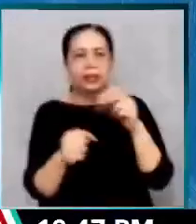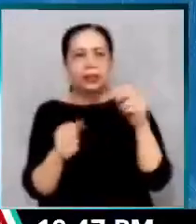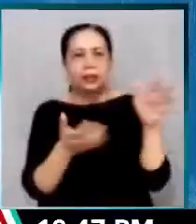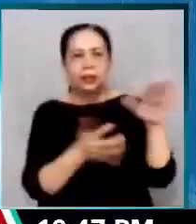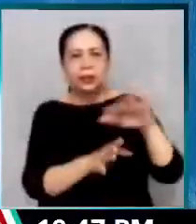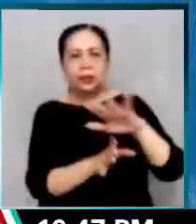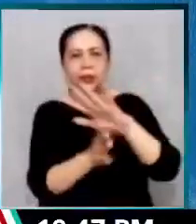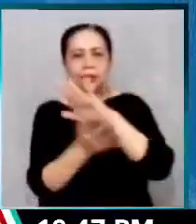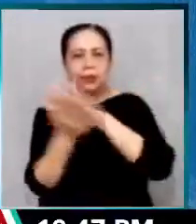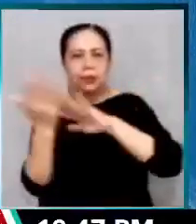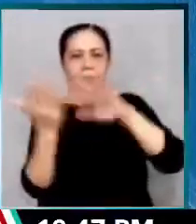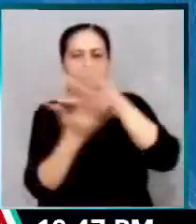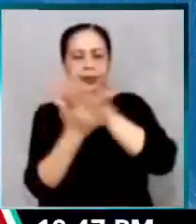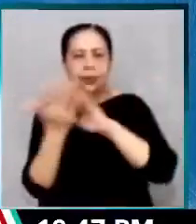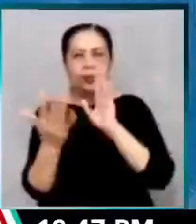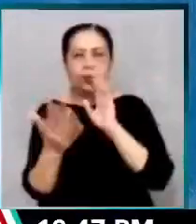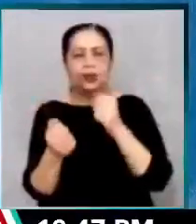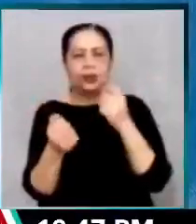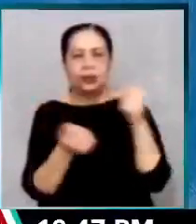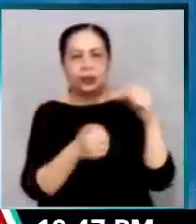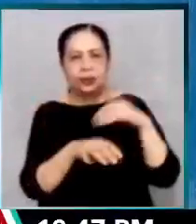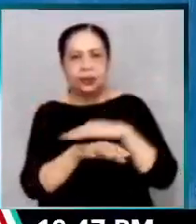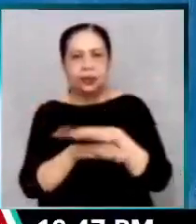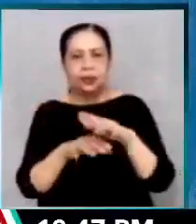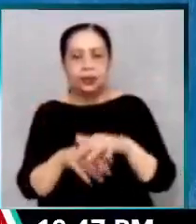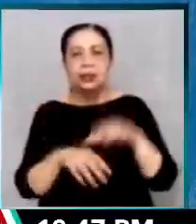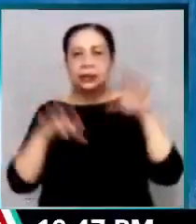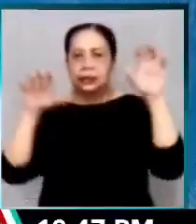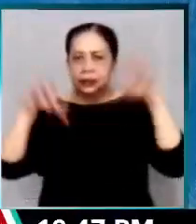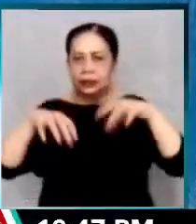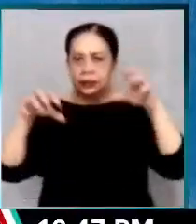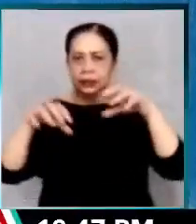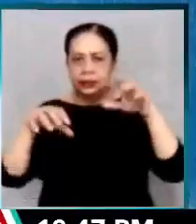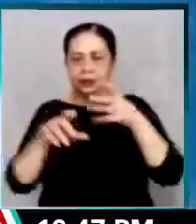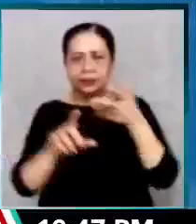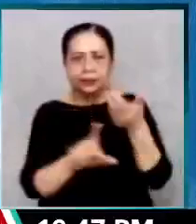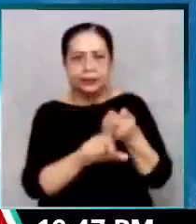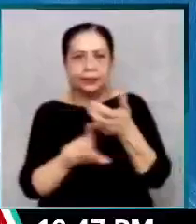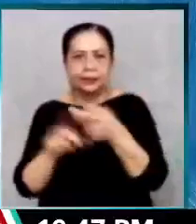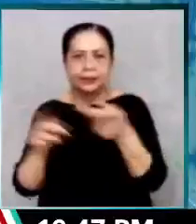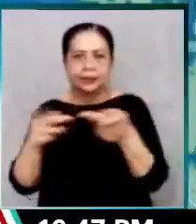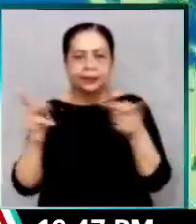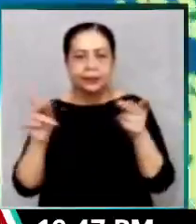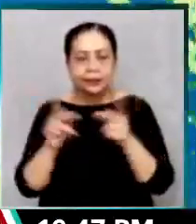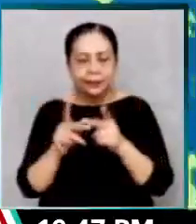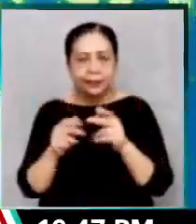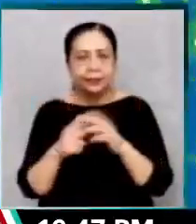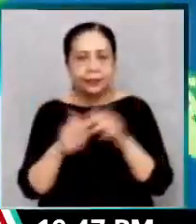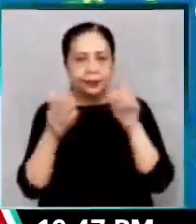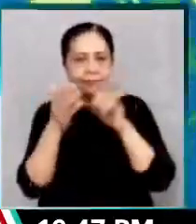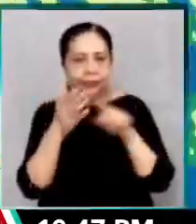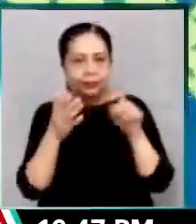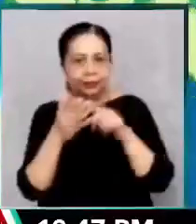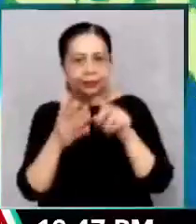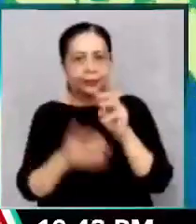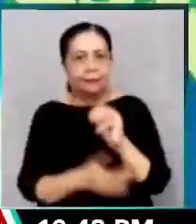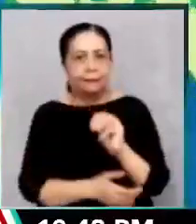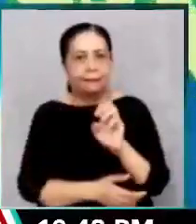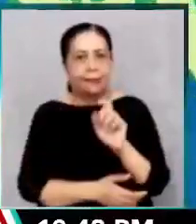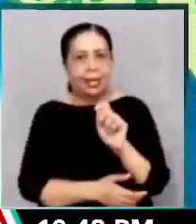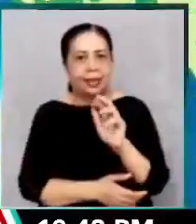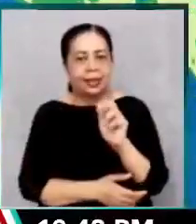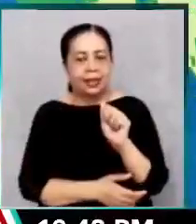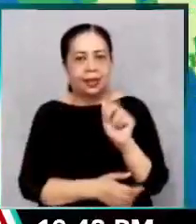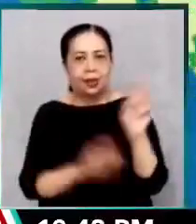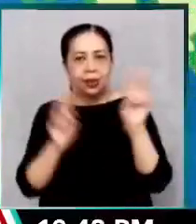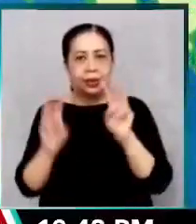ay magdudulot po talaga ito ng mga pag-ulan sa mga apektadong lugar. Check natin ngayon sa Metro Weather. Bukas po ng umaga,